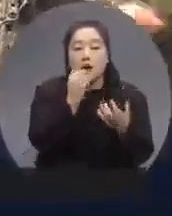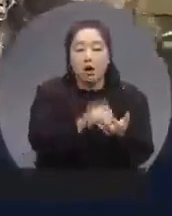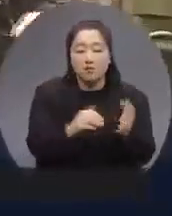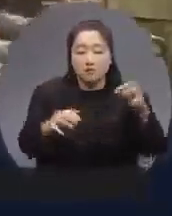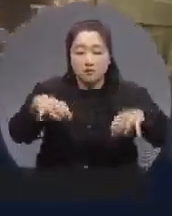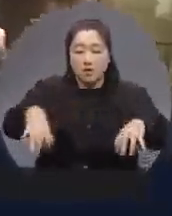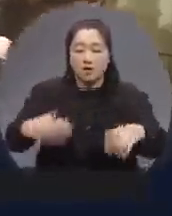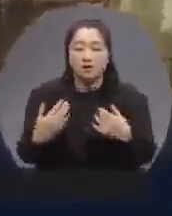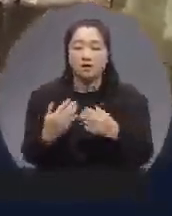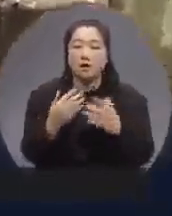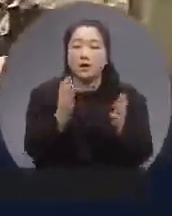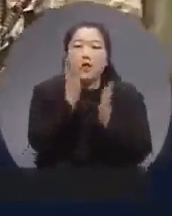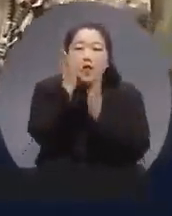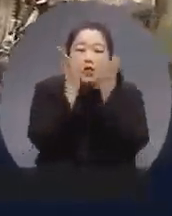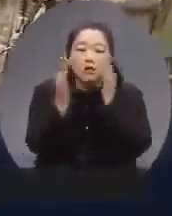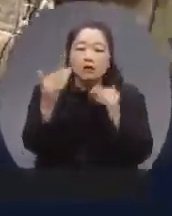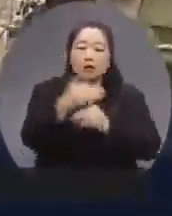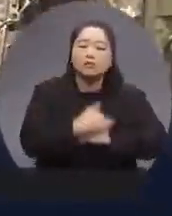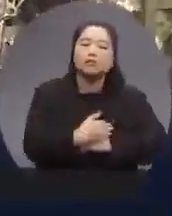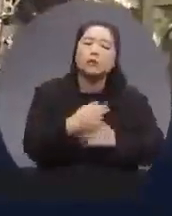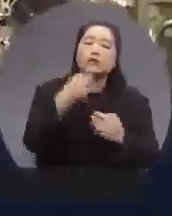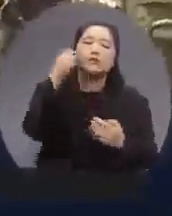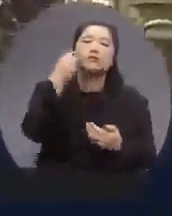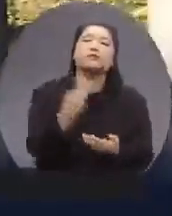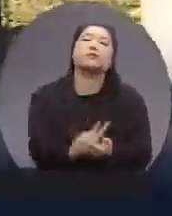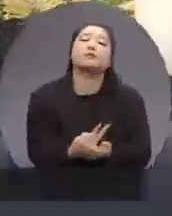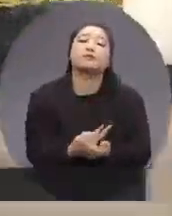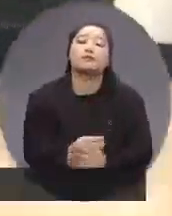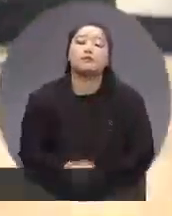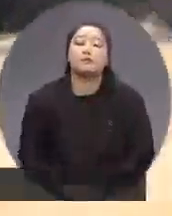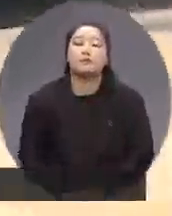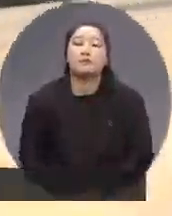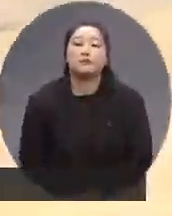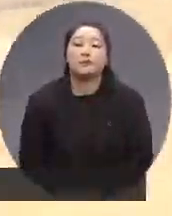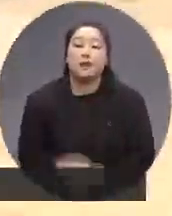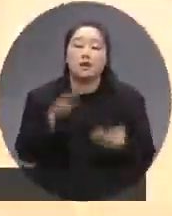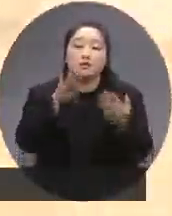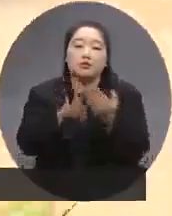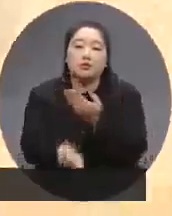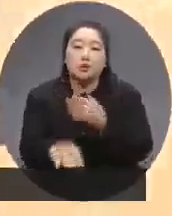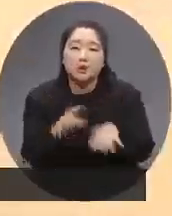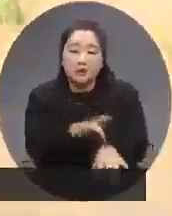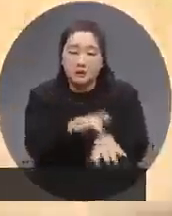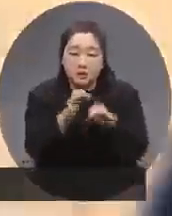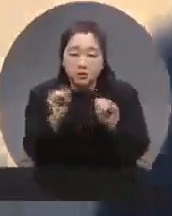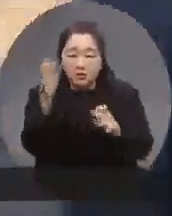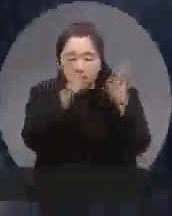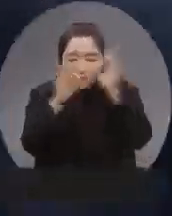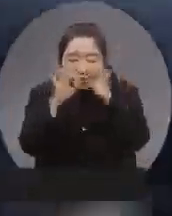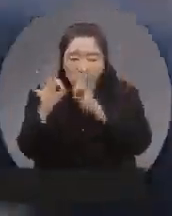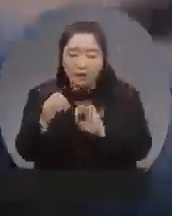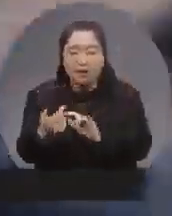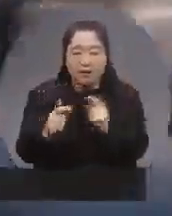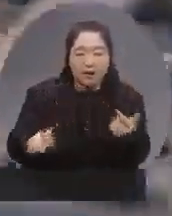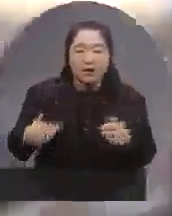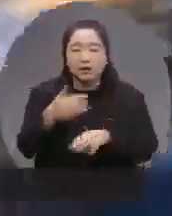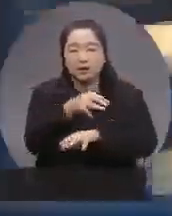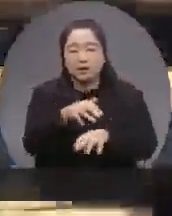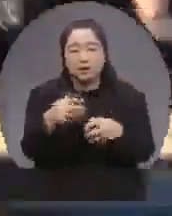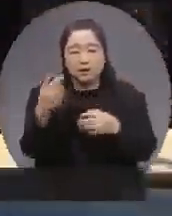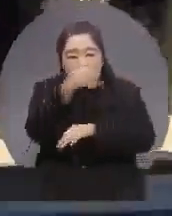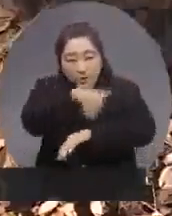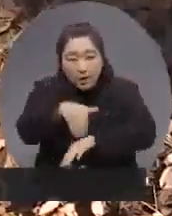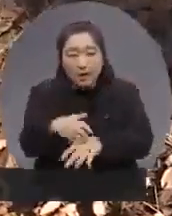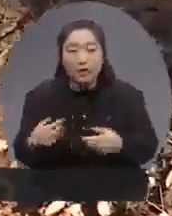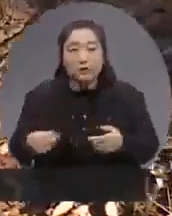사이에 낙엽 속에 이렇게 파묻힌 상태로 이렇게 쓰러져 있었습니다. 이후에도 실종자 수색 등 여러 작전에 투입됐던